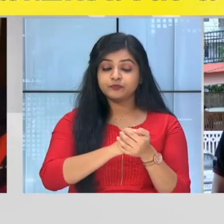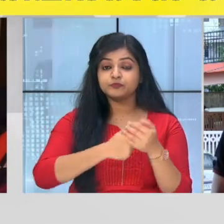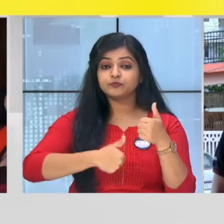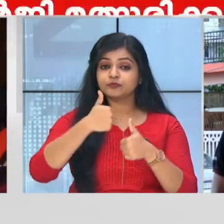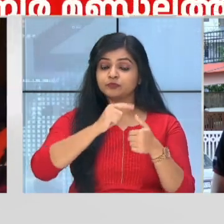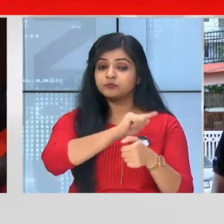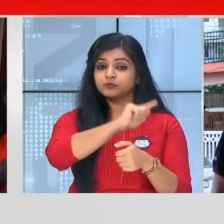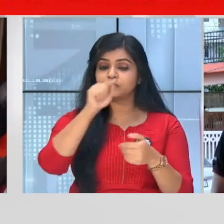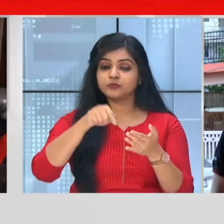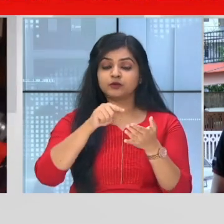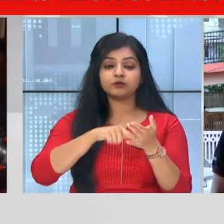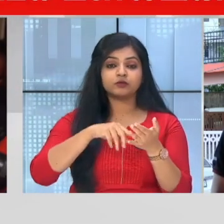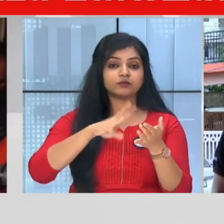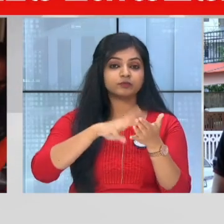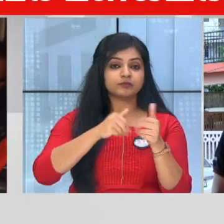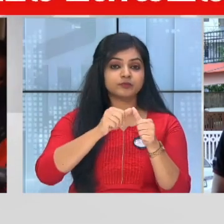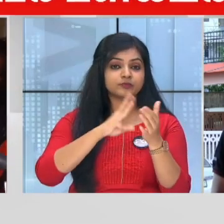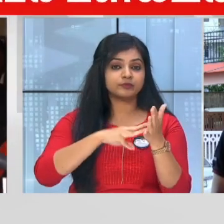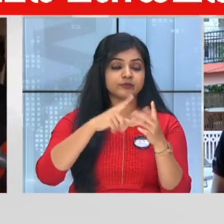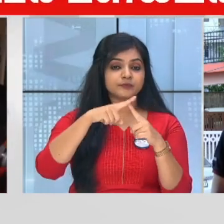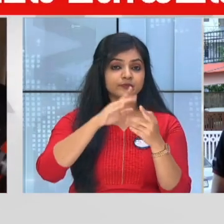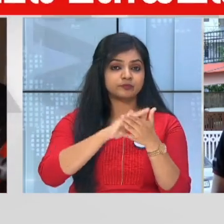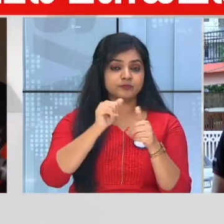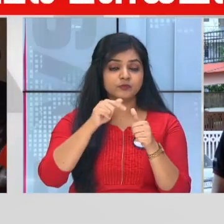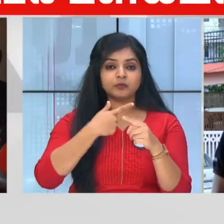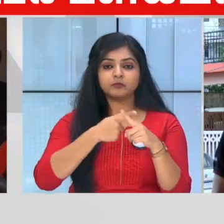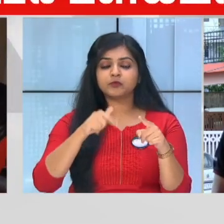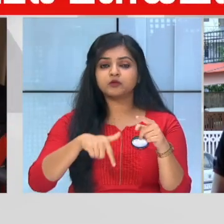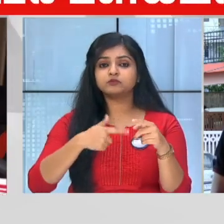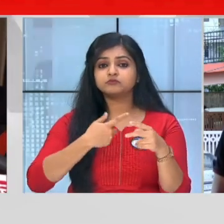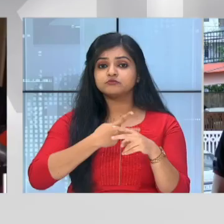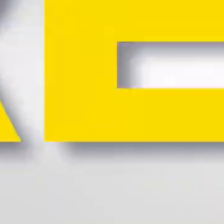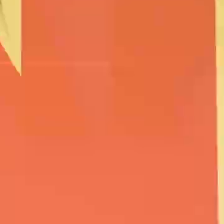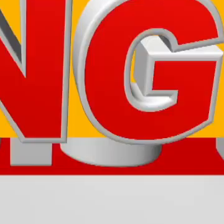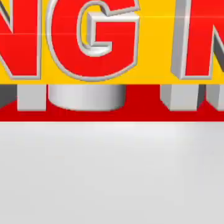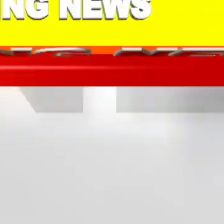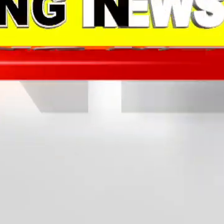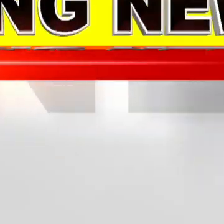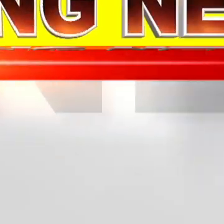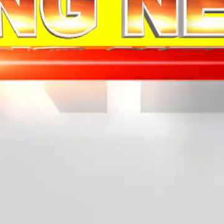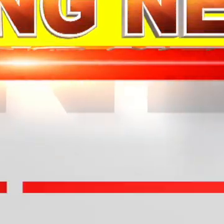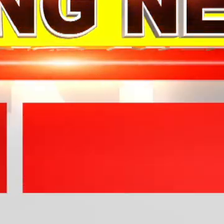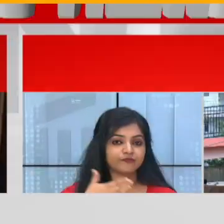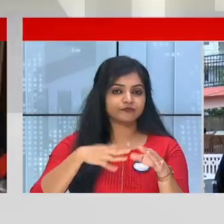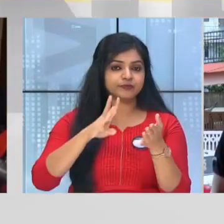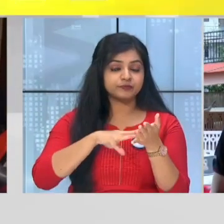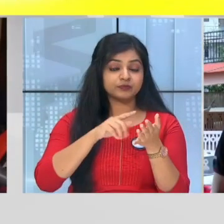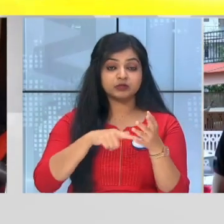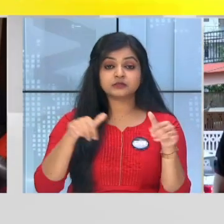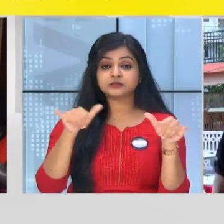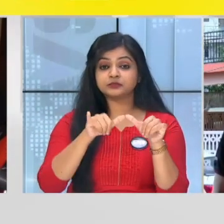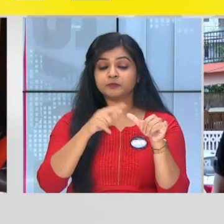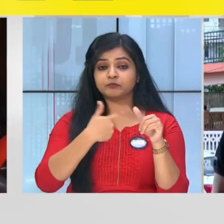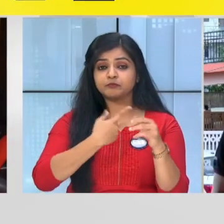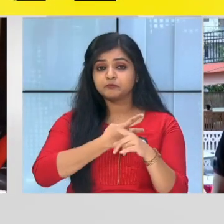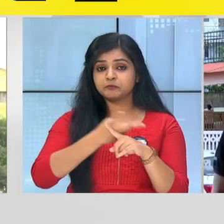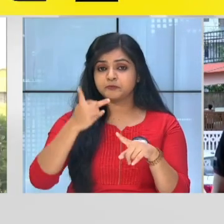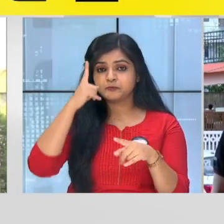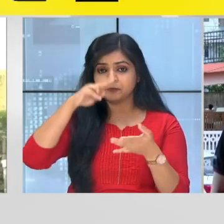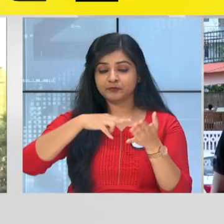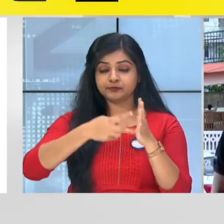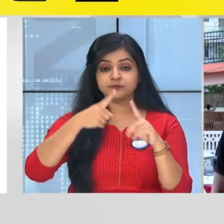നന്ദിഗ്രാമിൽ സുവേന്ദുവിനോട് ഏറ്റുമുട്ടിയെങ്കിലും പരാജയപ്പെടുകയായിരുന്നു. സമാനമായി തന്നെ ഒരു തിരിച്ചടി നൽകാനാണ് തൃണമൂൽ കോൺഗ്രസ് ലക്ഷ്യം